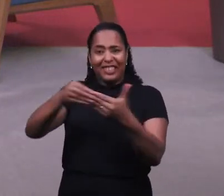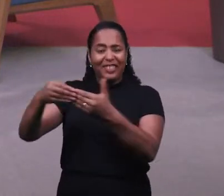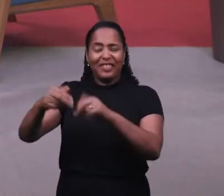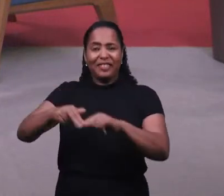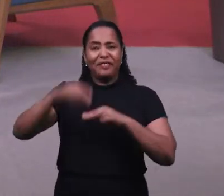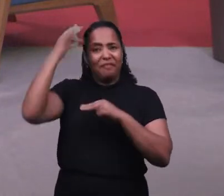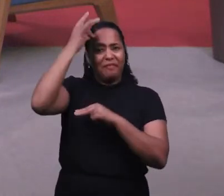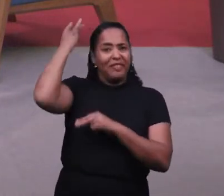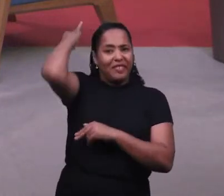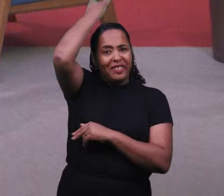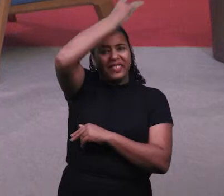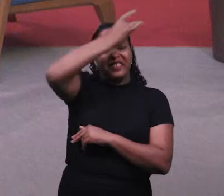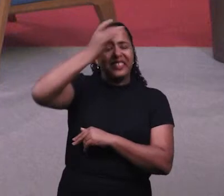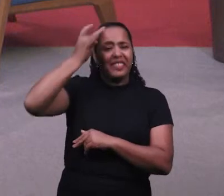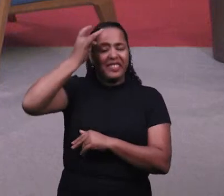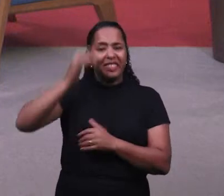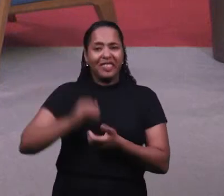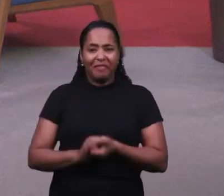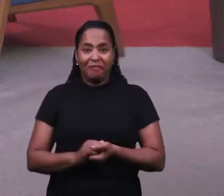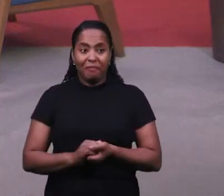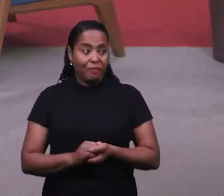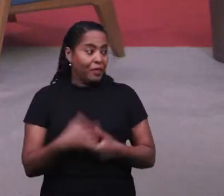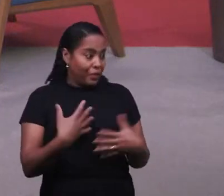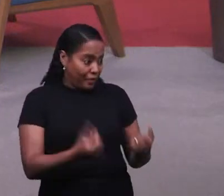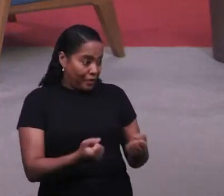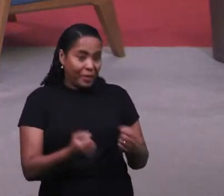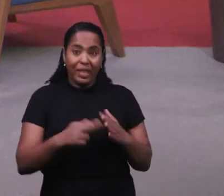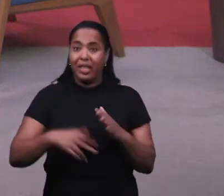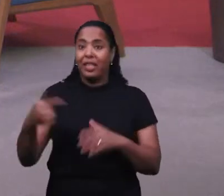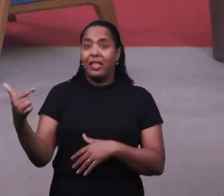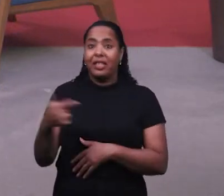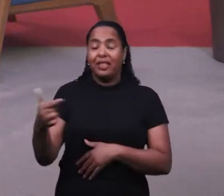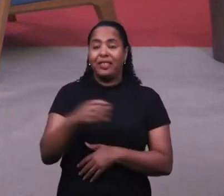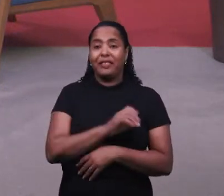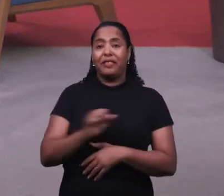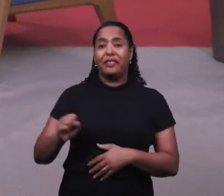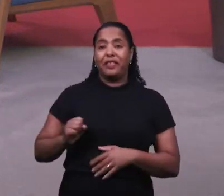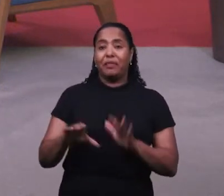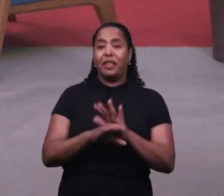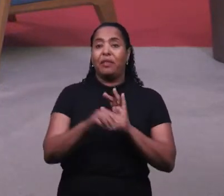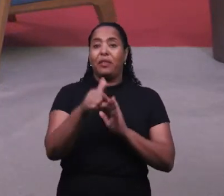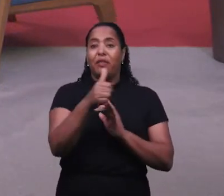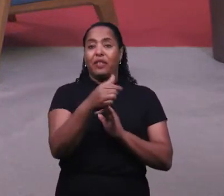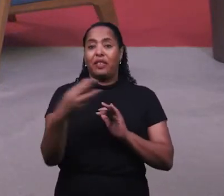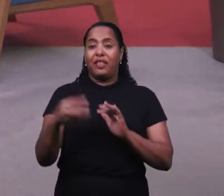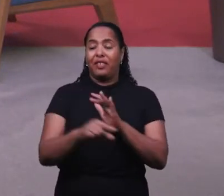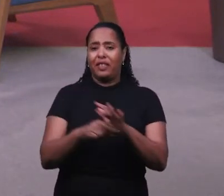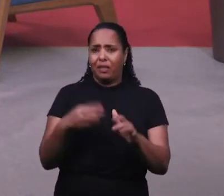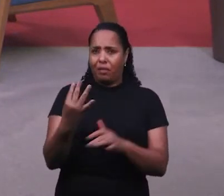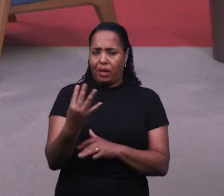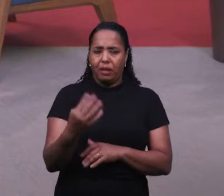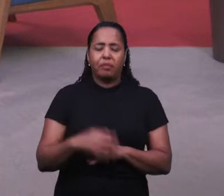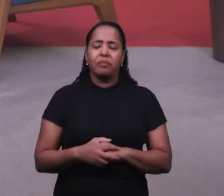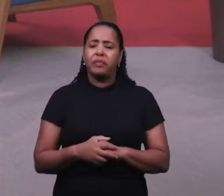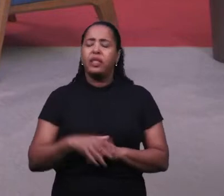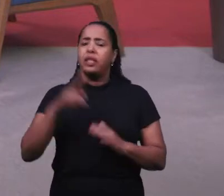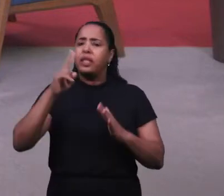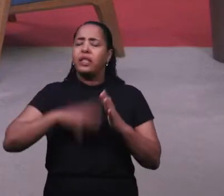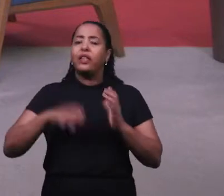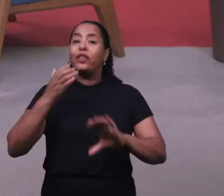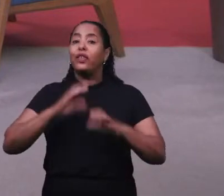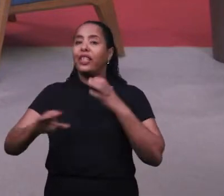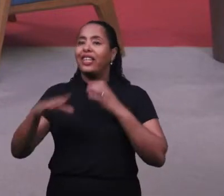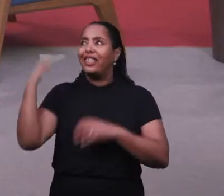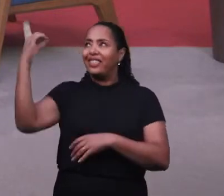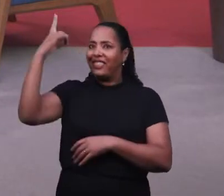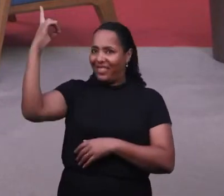la direction du Saint-Esprit. Gloire à Dieu. Nous allons lire encore 2 Samuel 23, 4 nous dit, nous